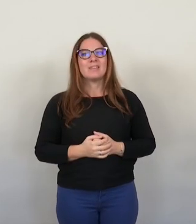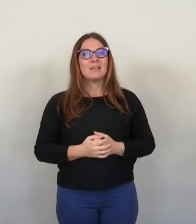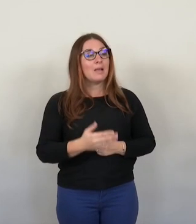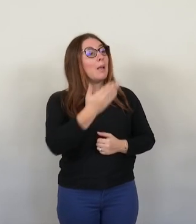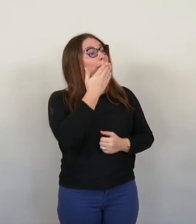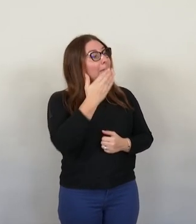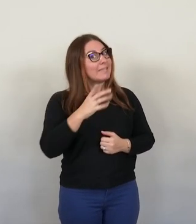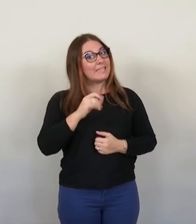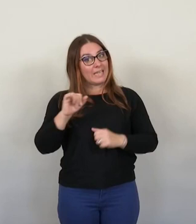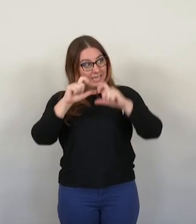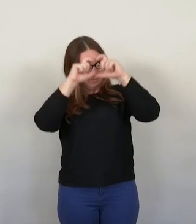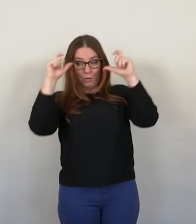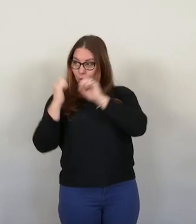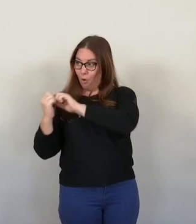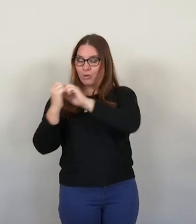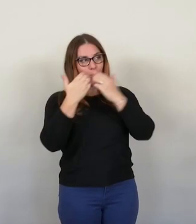du